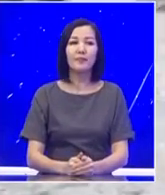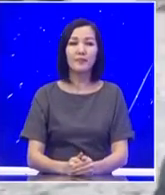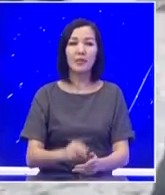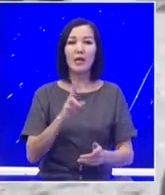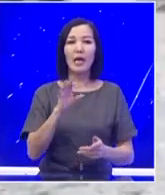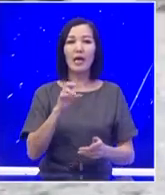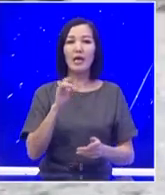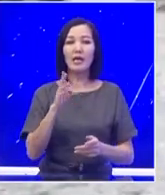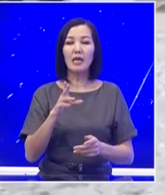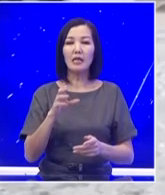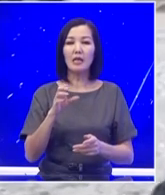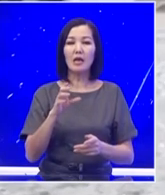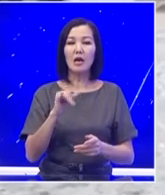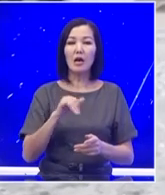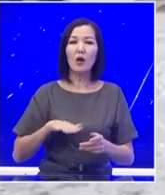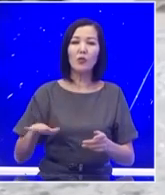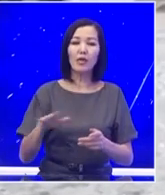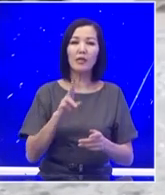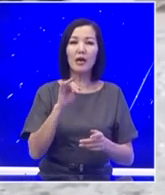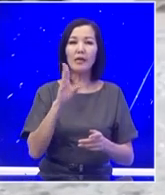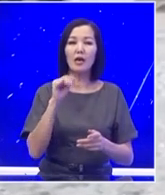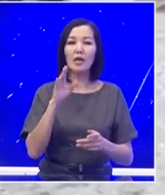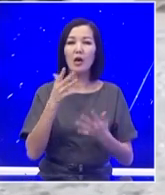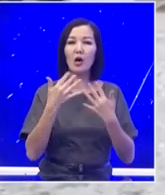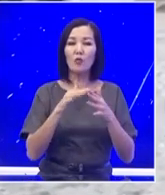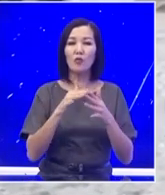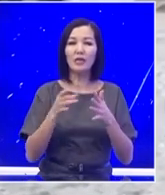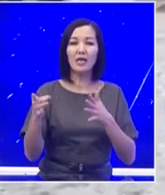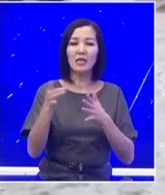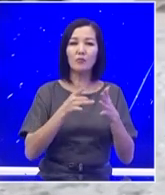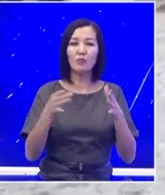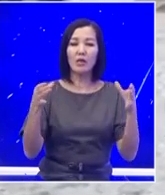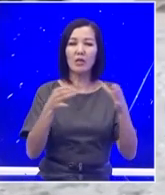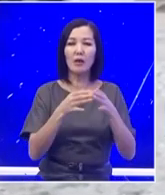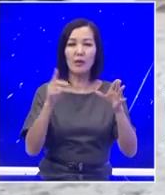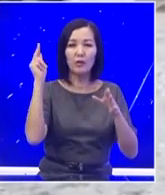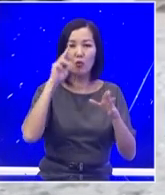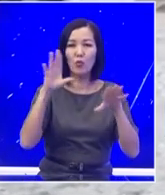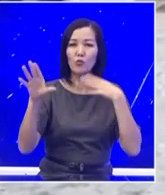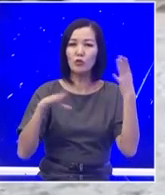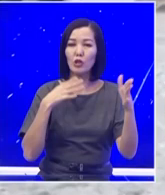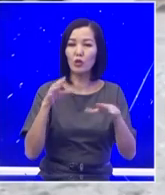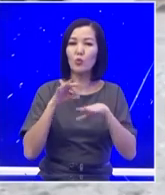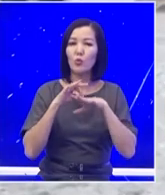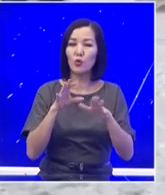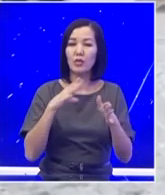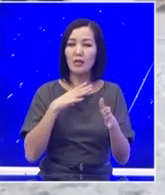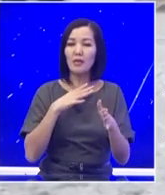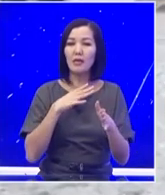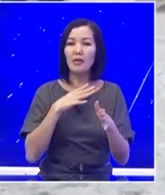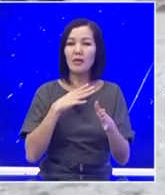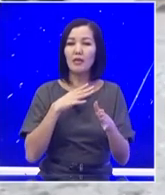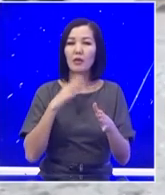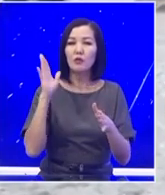Кеген ауданы Қарқара ауылы Қарқара өзенінің бойында республикалық команда штабтық жаттығу барысында